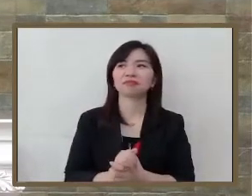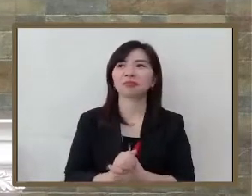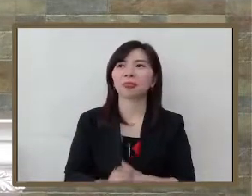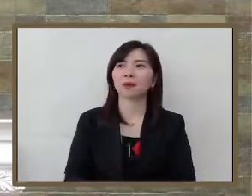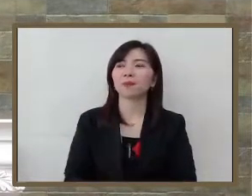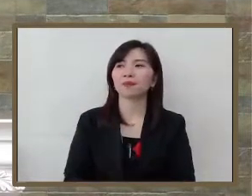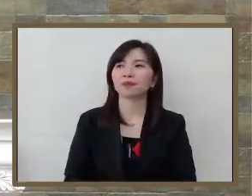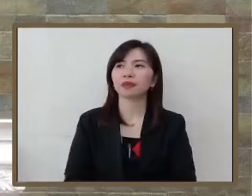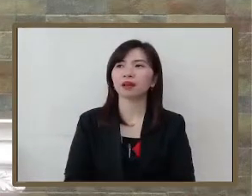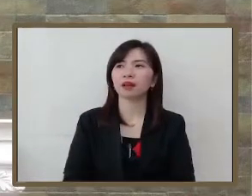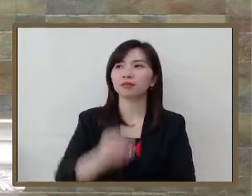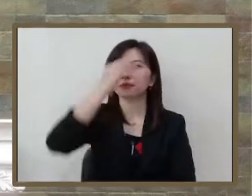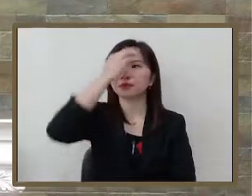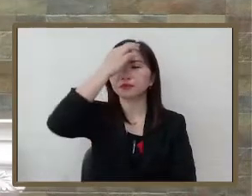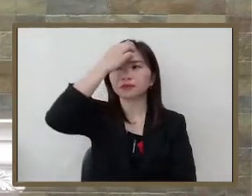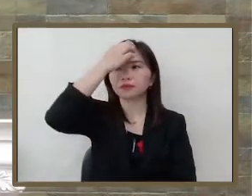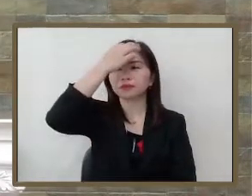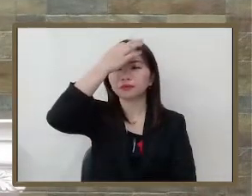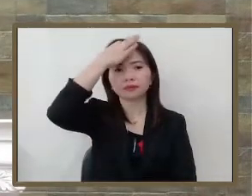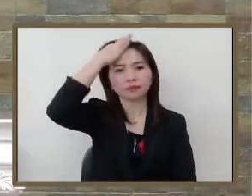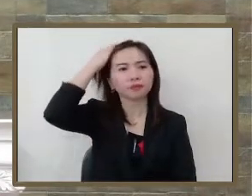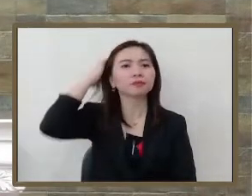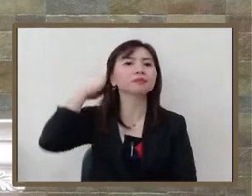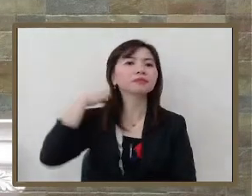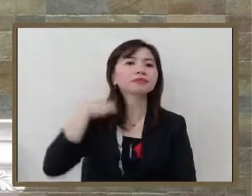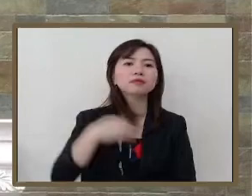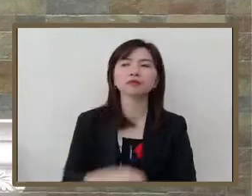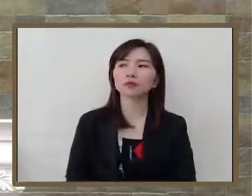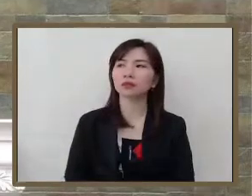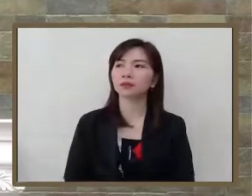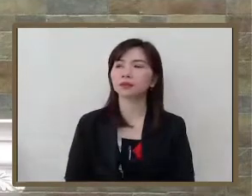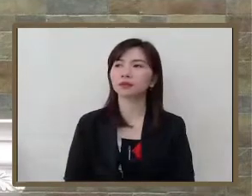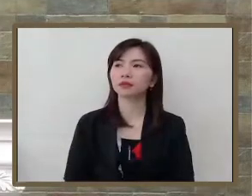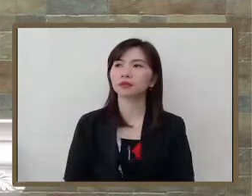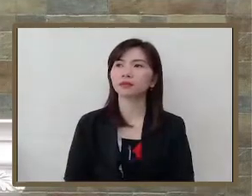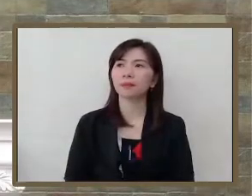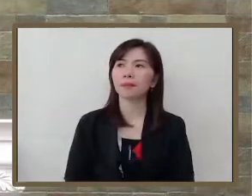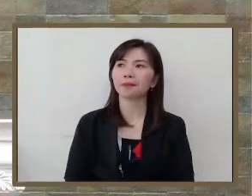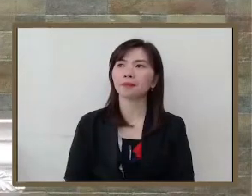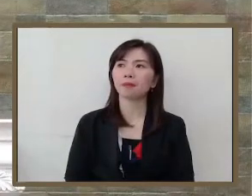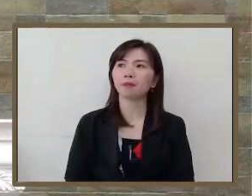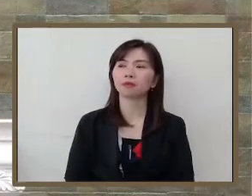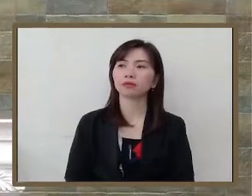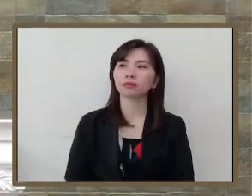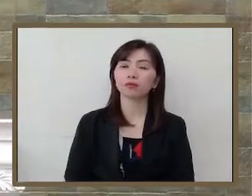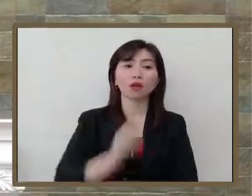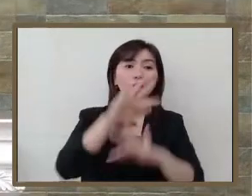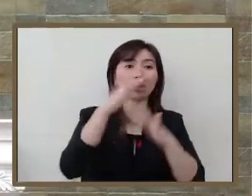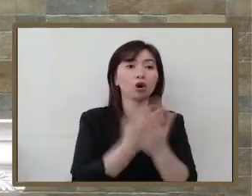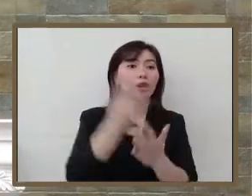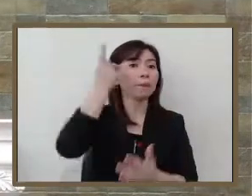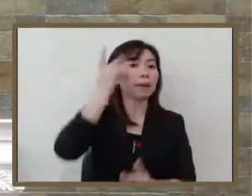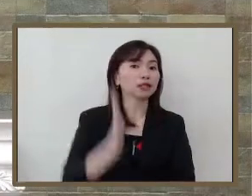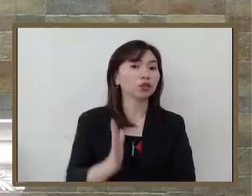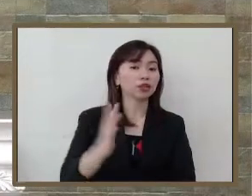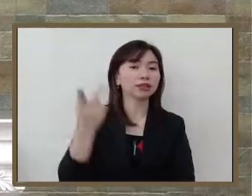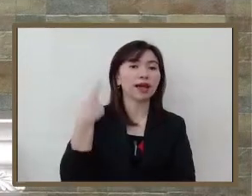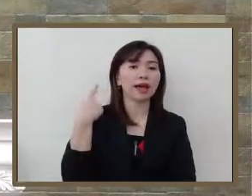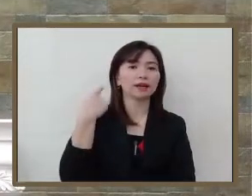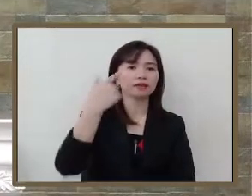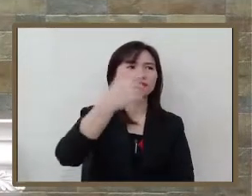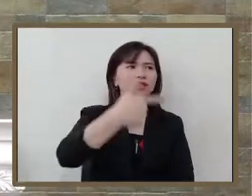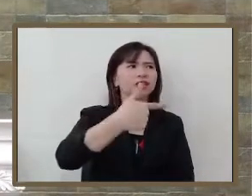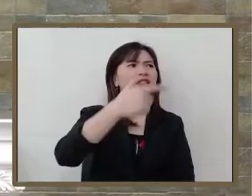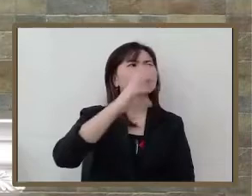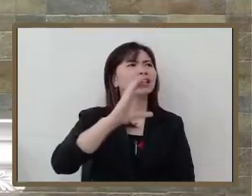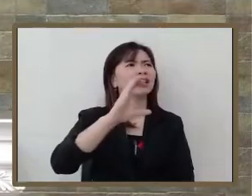may GC po sila, Pastor Hill, and ito pong mga mission churches po natin, meron silang GC, and isinishare din po sa kanila ng ating mahal